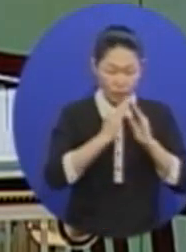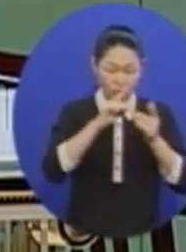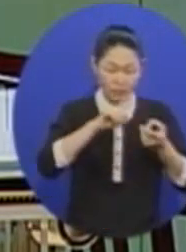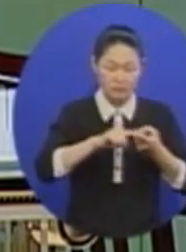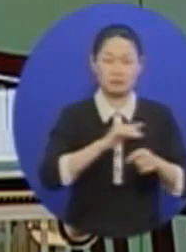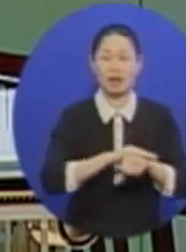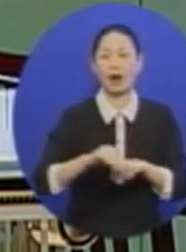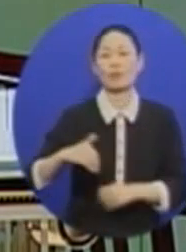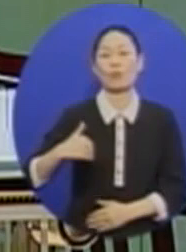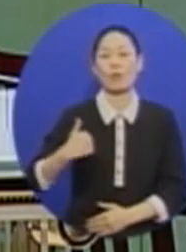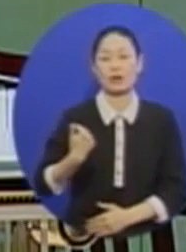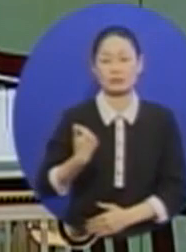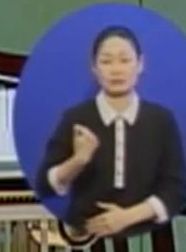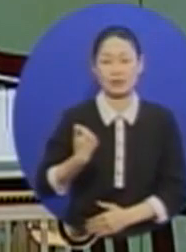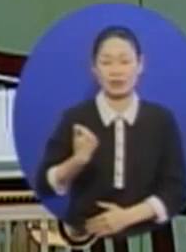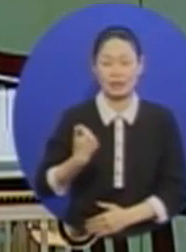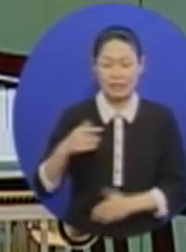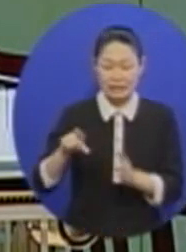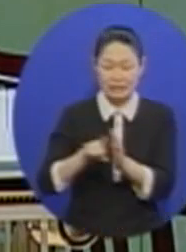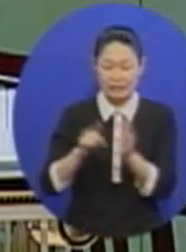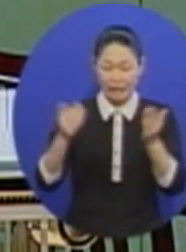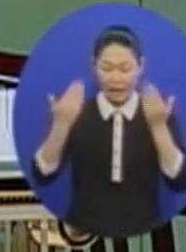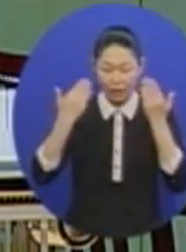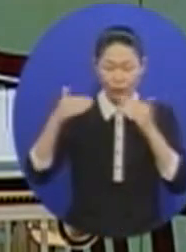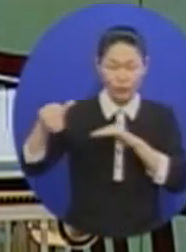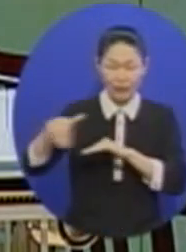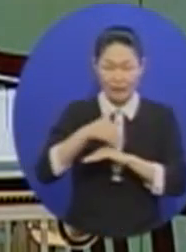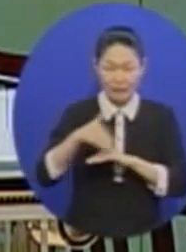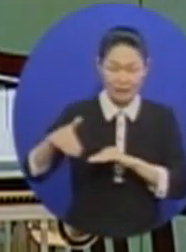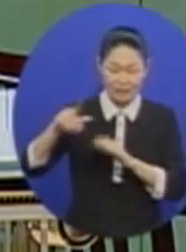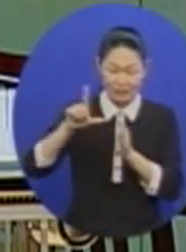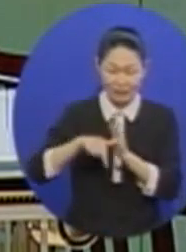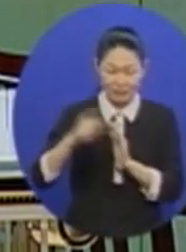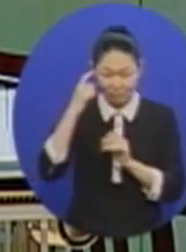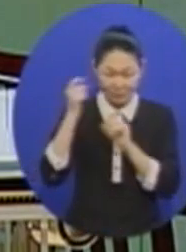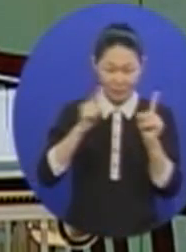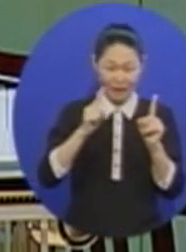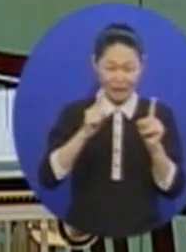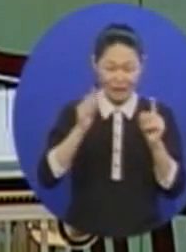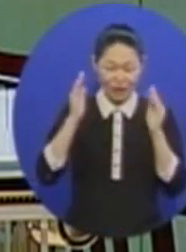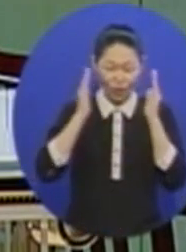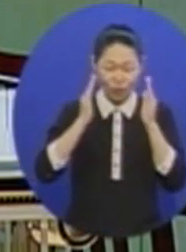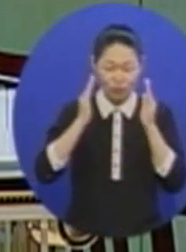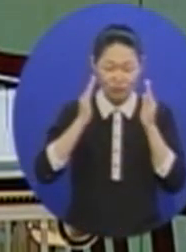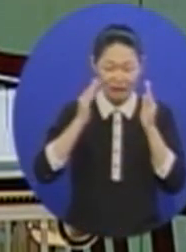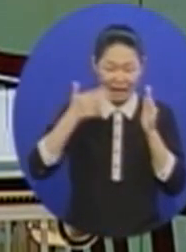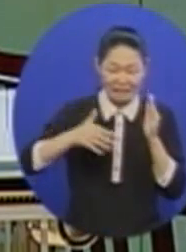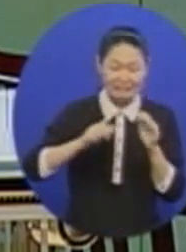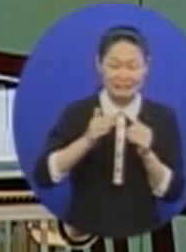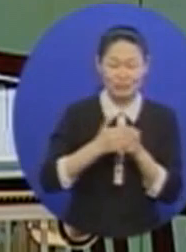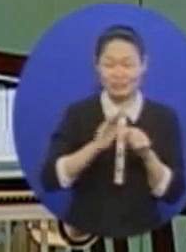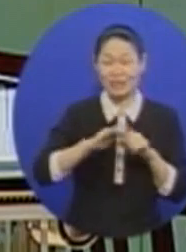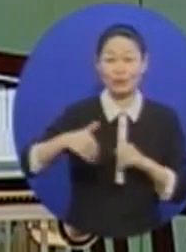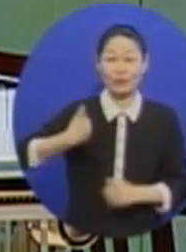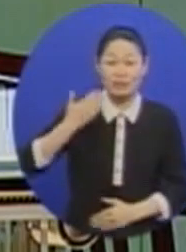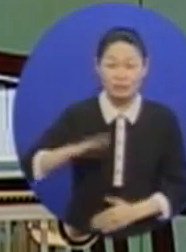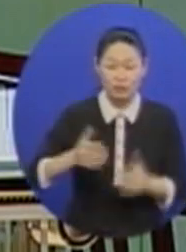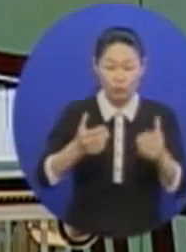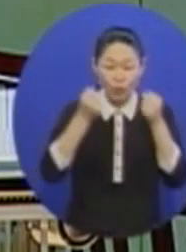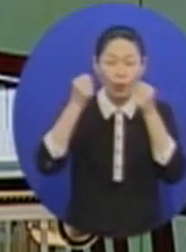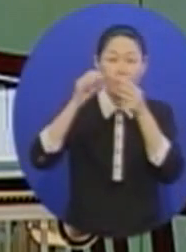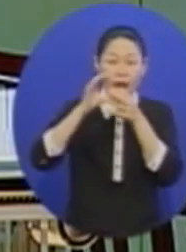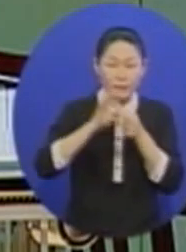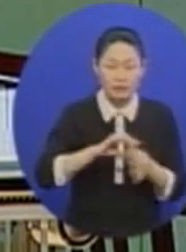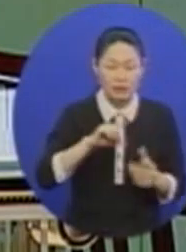몰랐어요 신학교 다닐 때 정신차려서 공부를 안 해서 그랬는지 하던 졸업하면서 이렇게